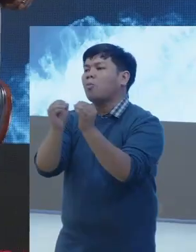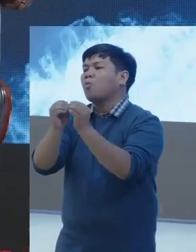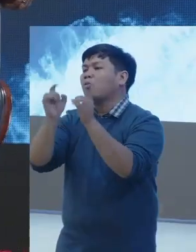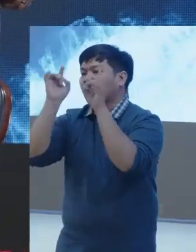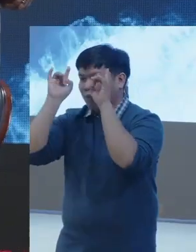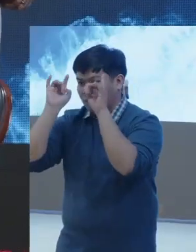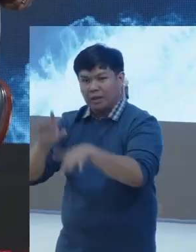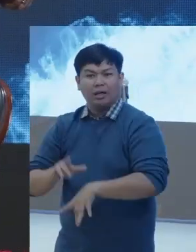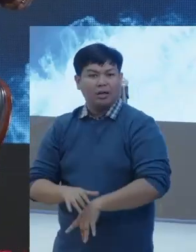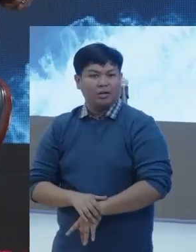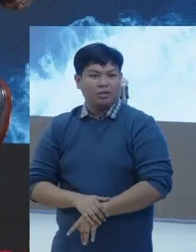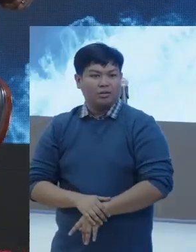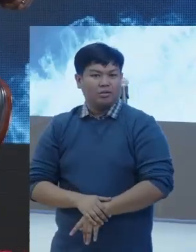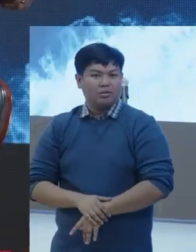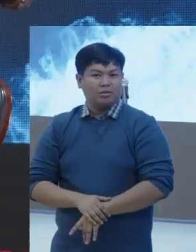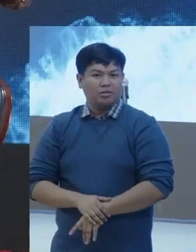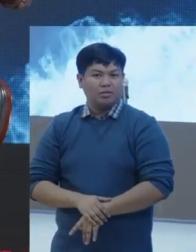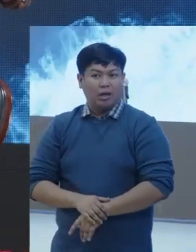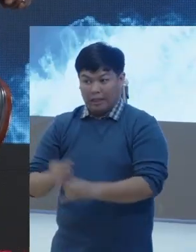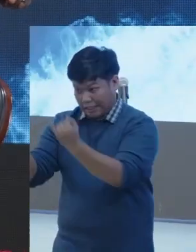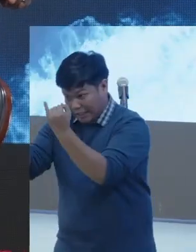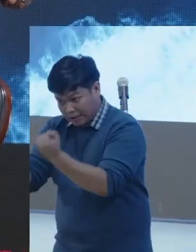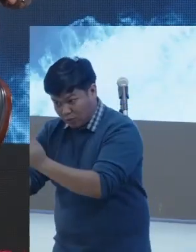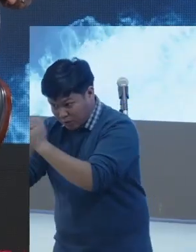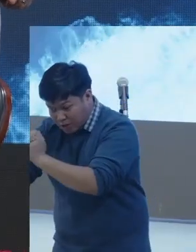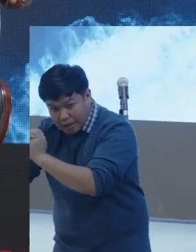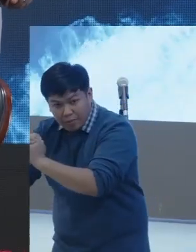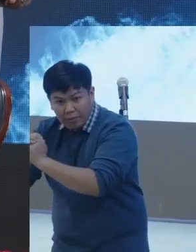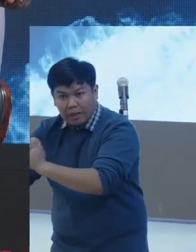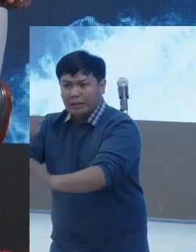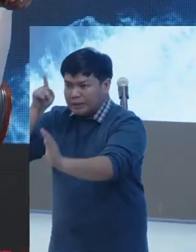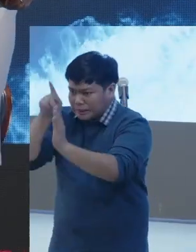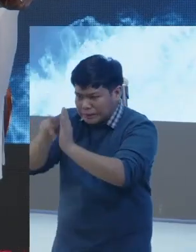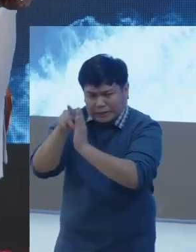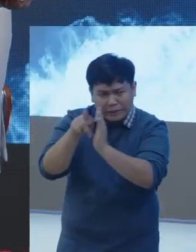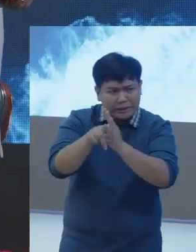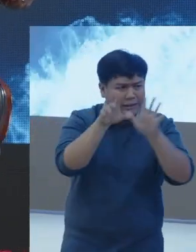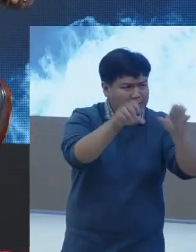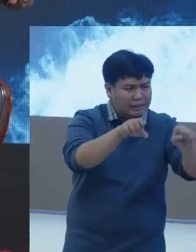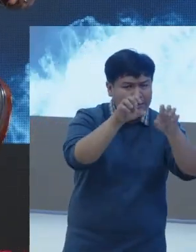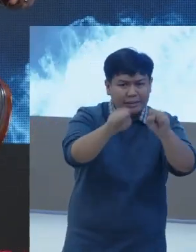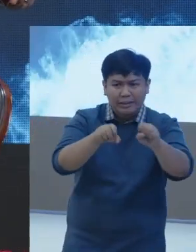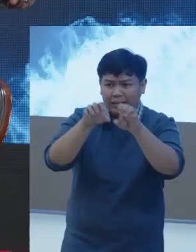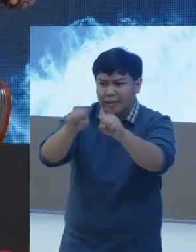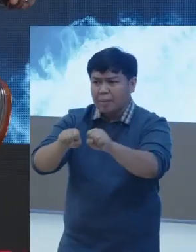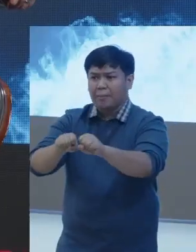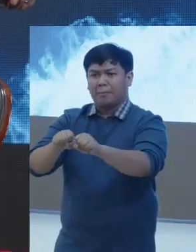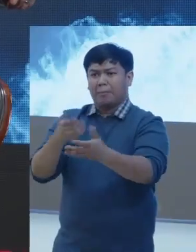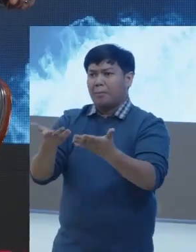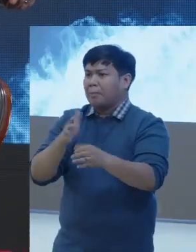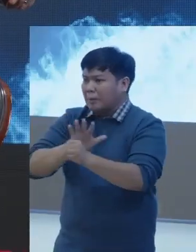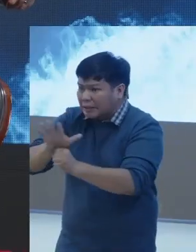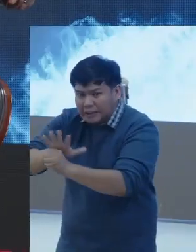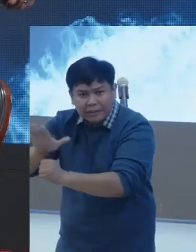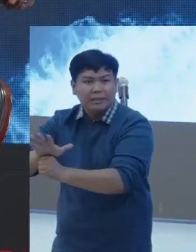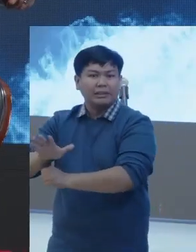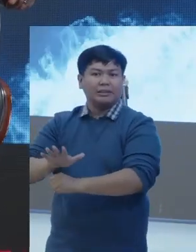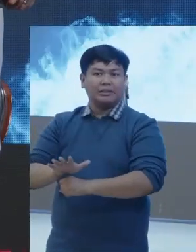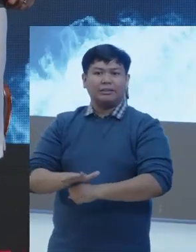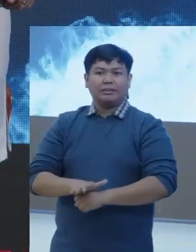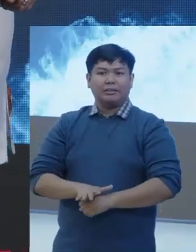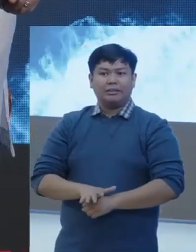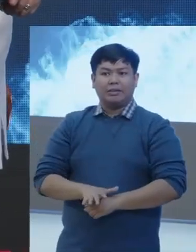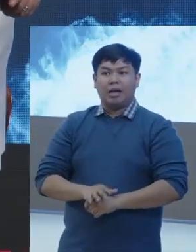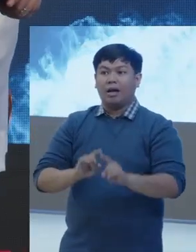Masama na sila, marami pang Diyos-Diyusan, hindi inaasahan ang kanilang pagsisisi at pananampalataya sa Diyos. Ngunit